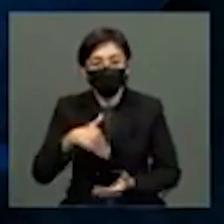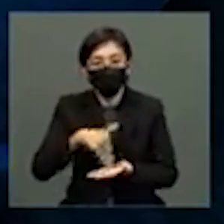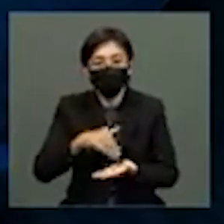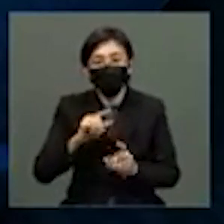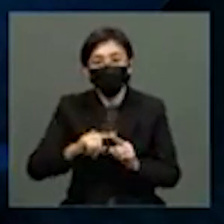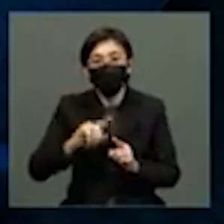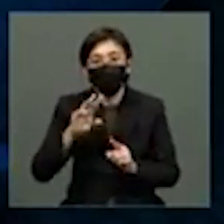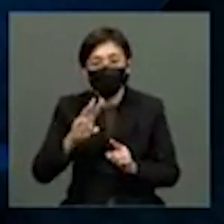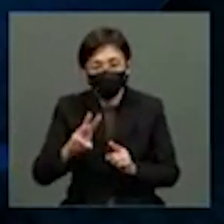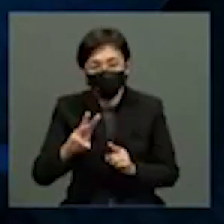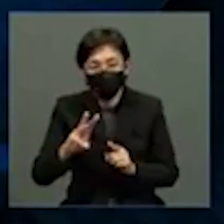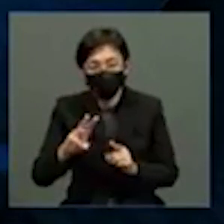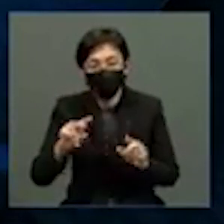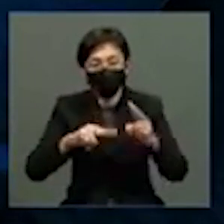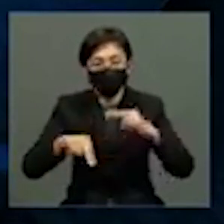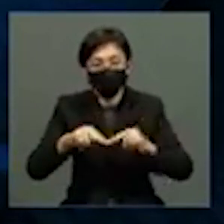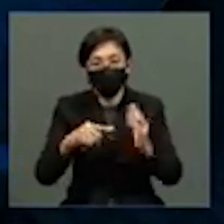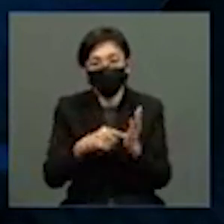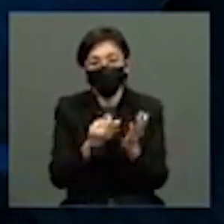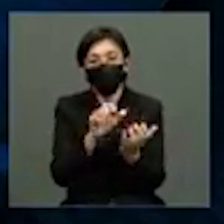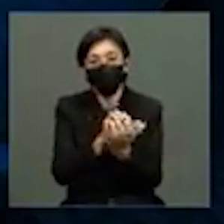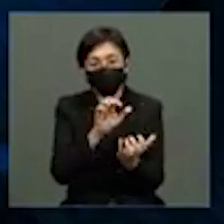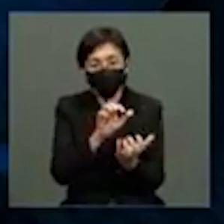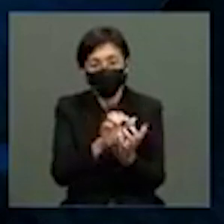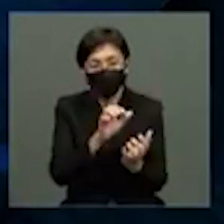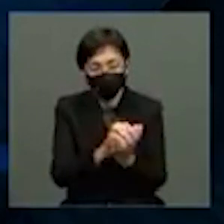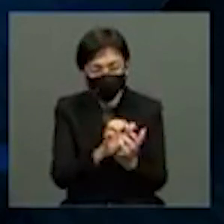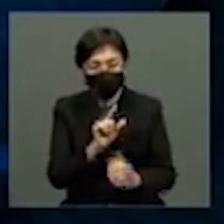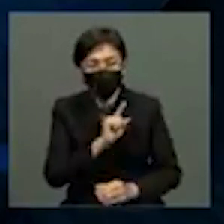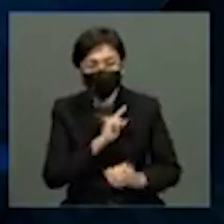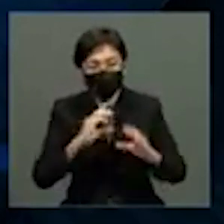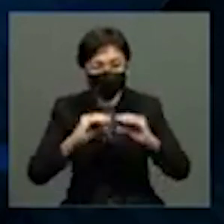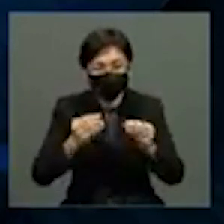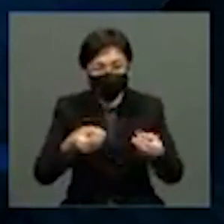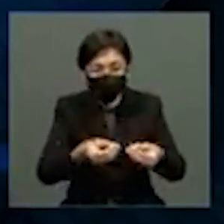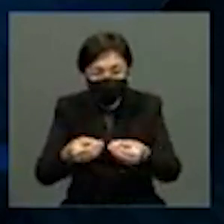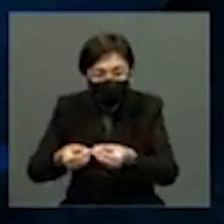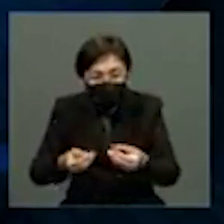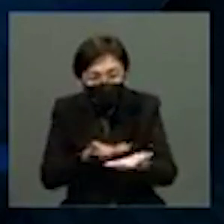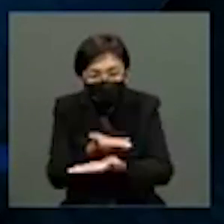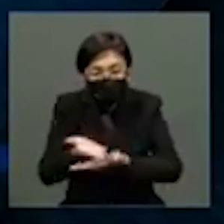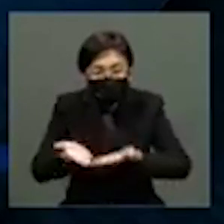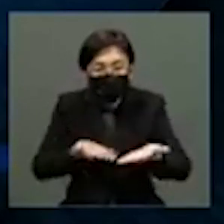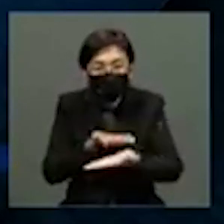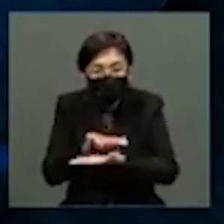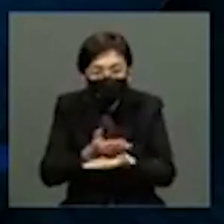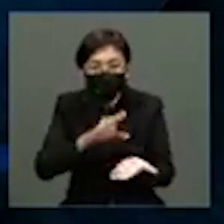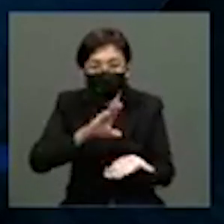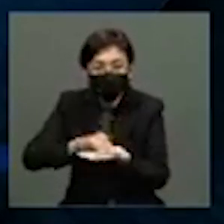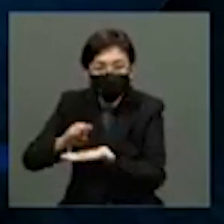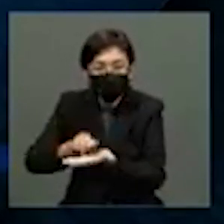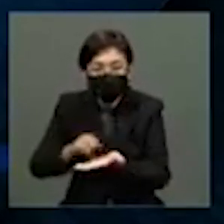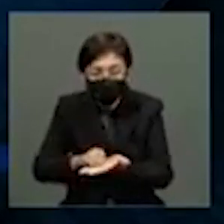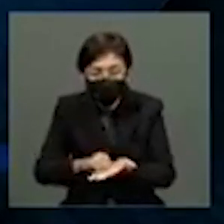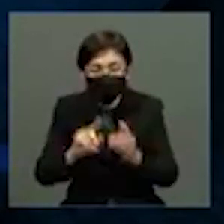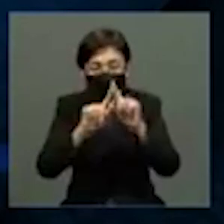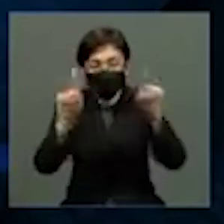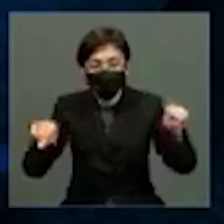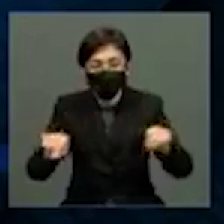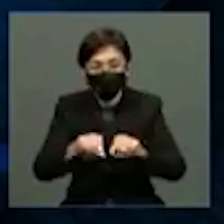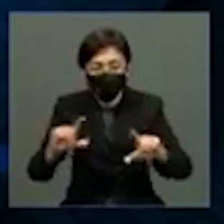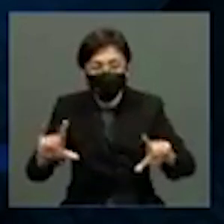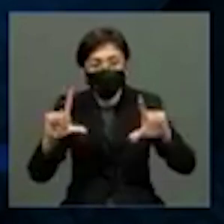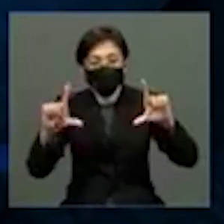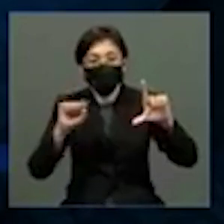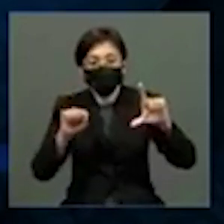ในส่วนของทางจังหวัดสมุทรปราการมีการประชุมปรึกษาแล้วก็นำชุดข้อมูลต่างๆมานำมา